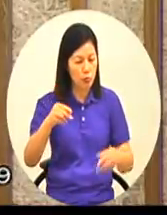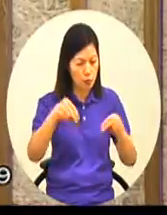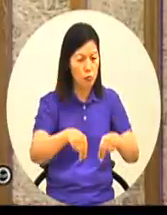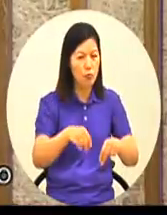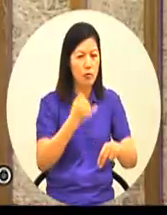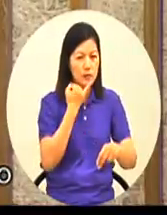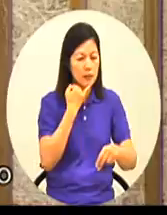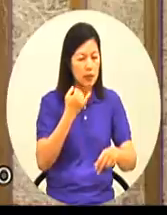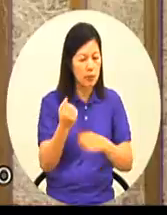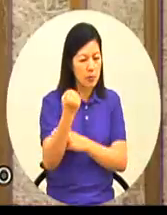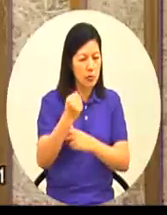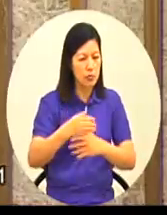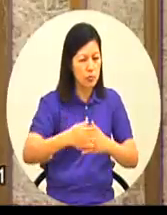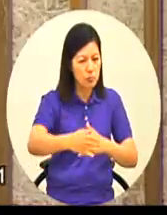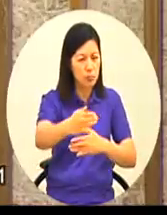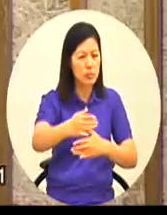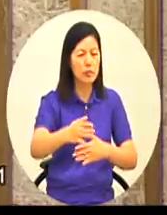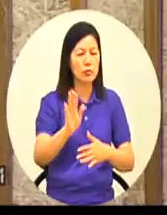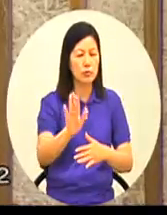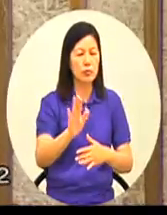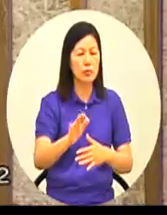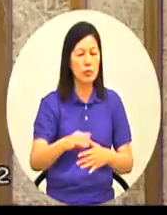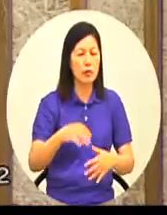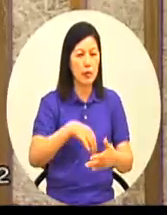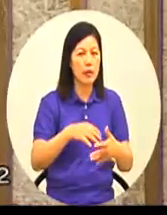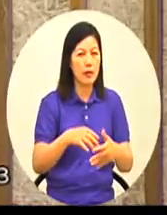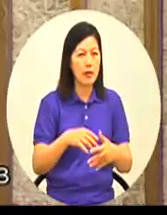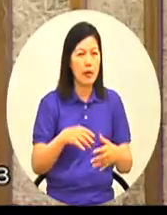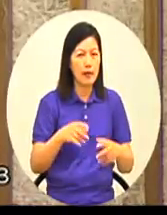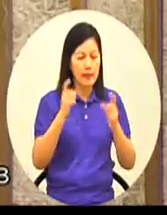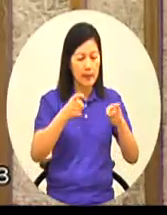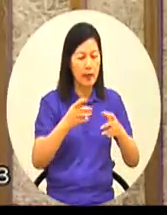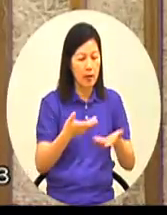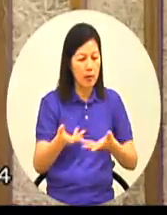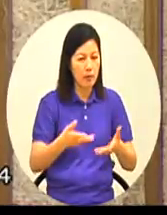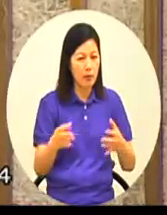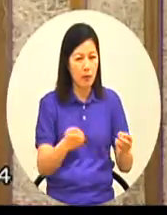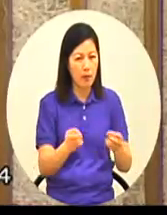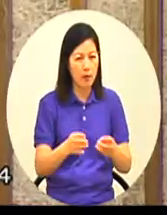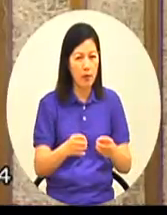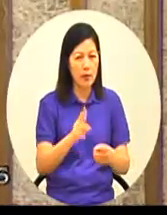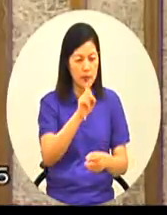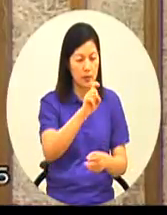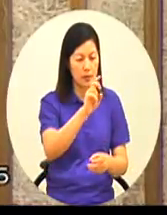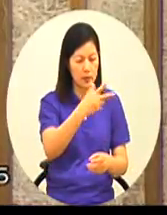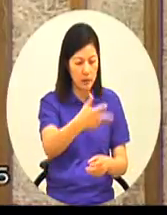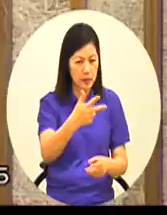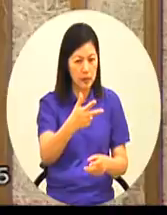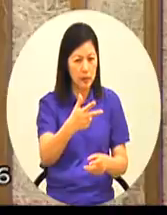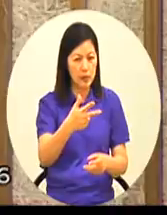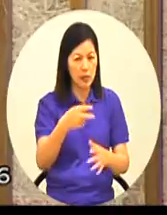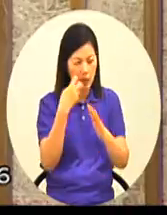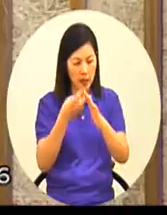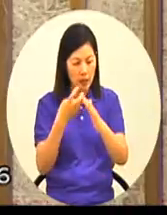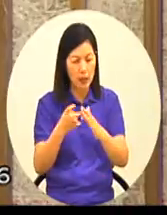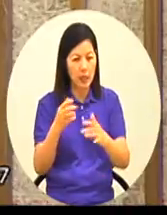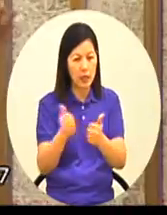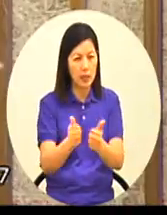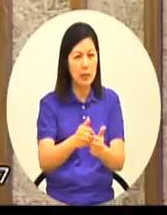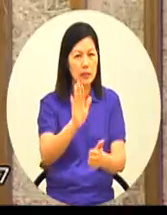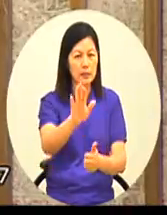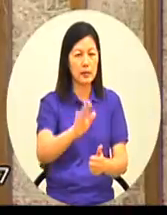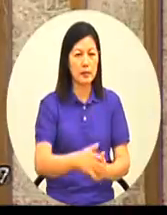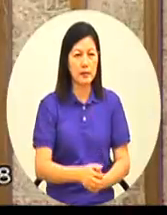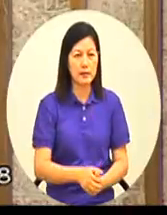极的进行，甚至包括这是港湾城市论坛呢，我们总共秘书处办了17场的官市拜会，都是他们的这17场的这